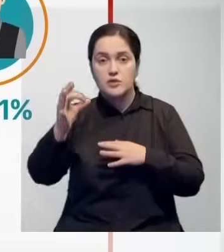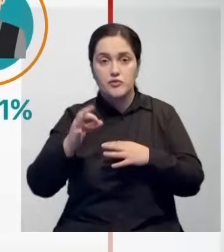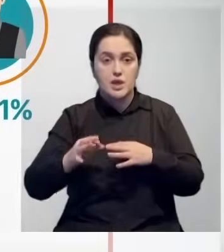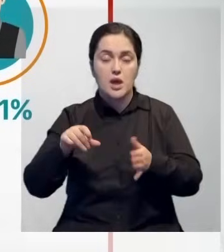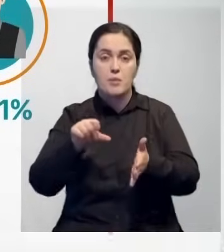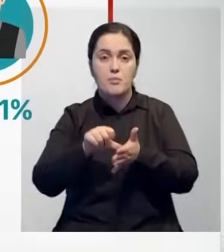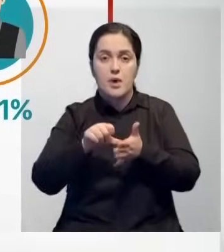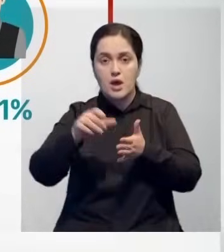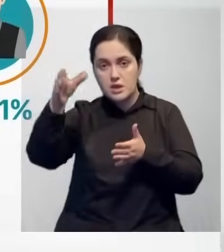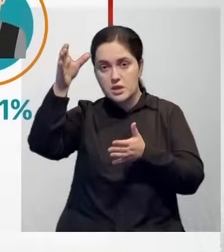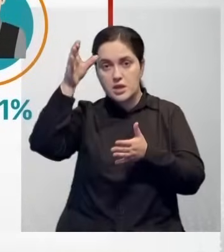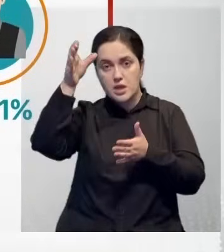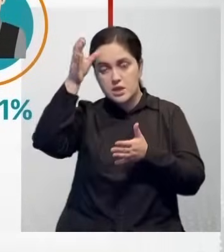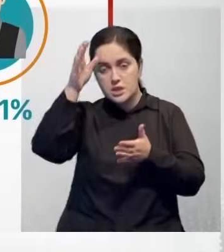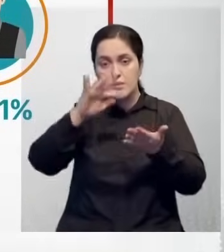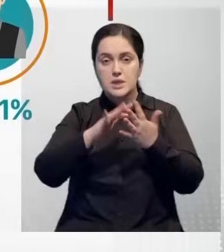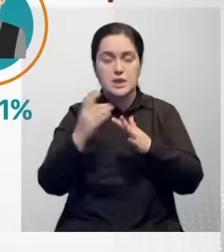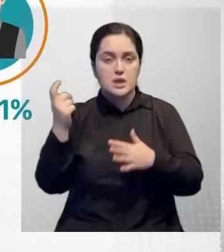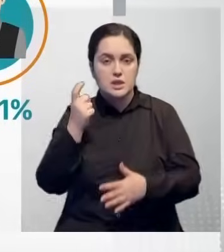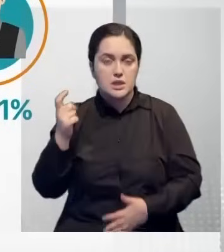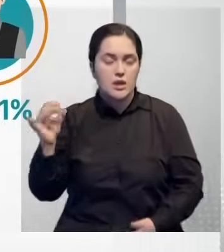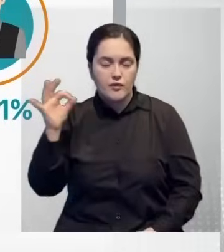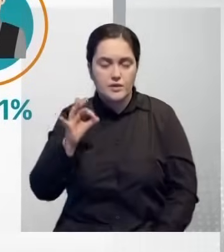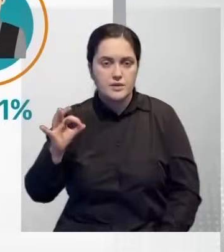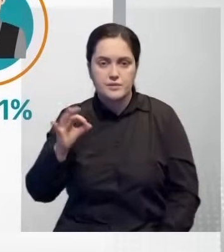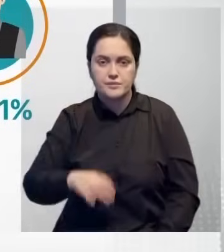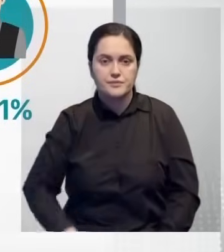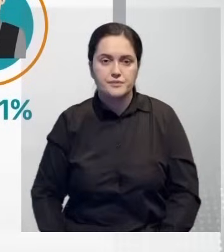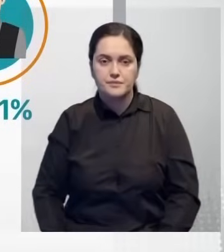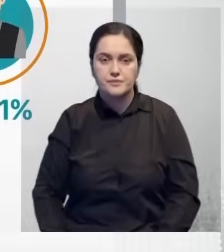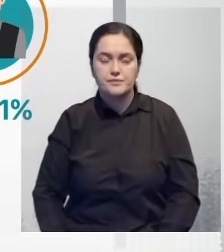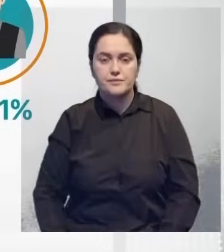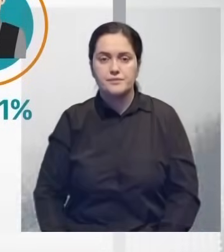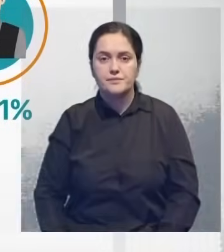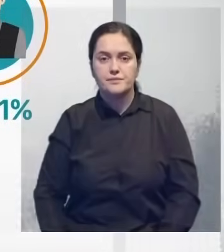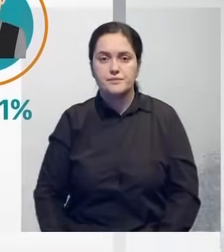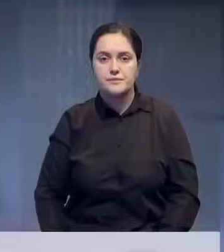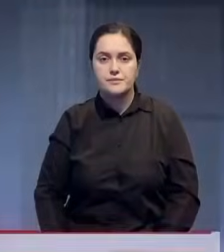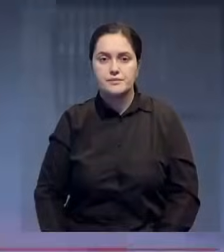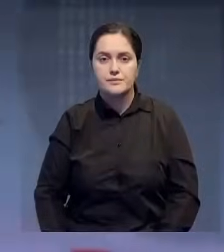почти 12% это претенденты с образованием в сельскохозяйственной сфере.